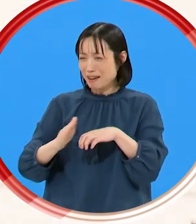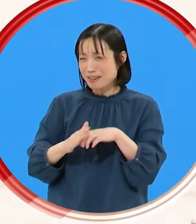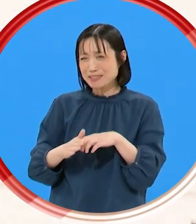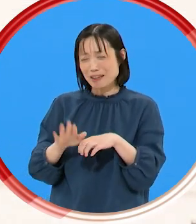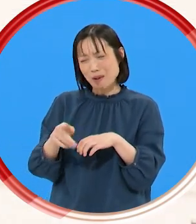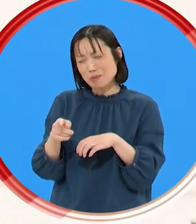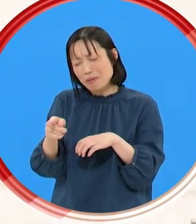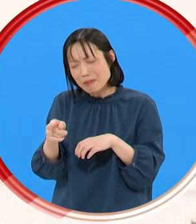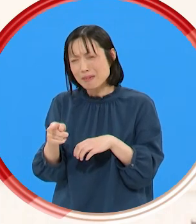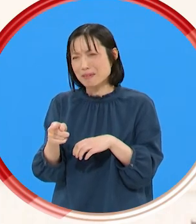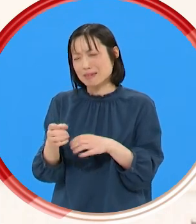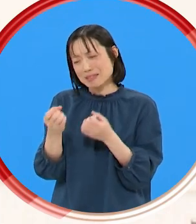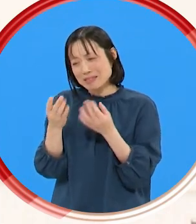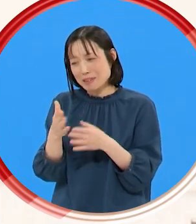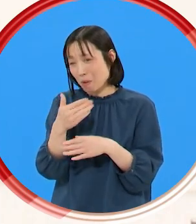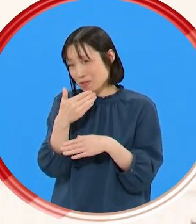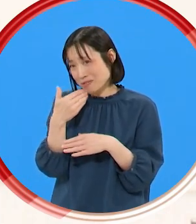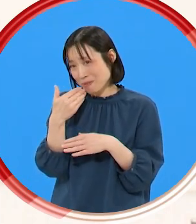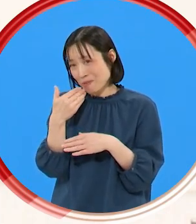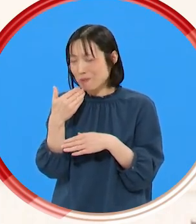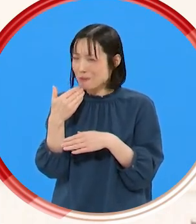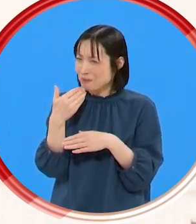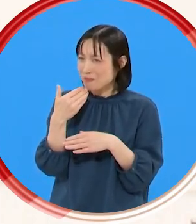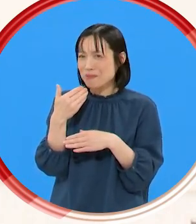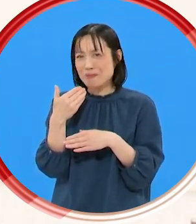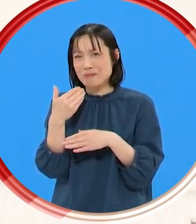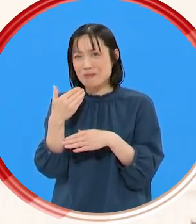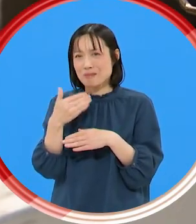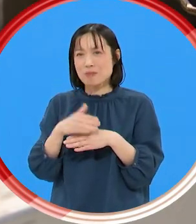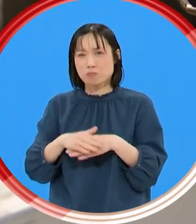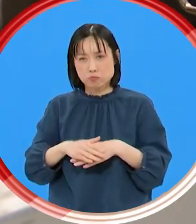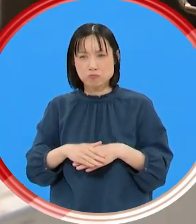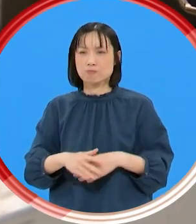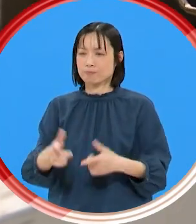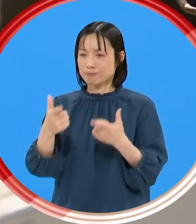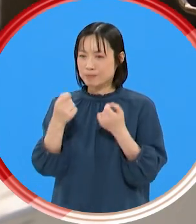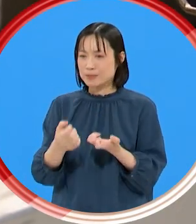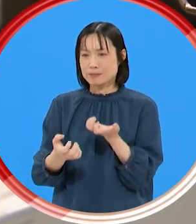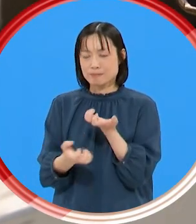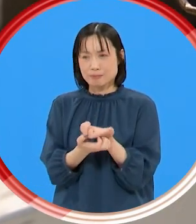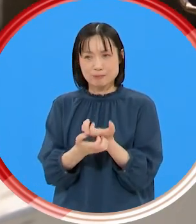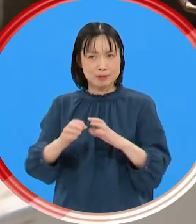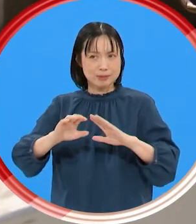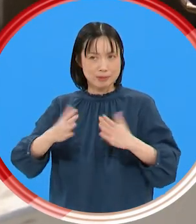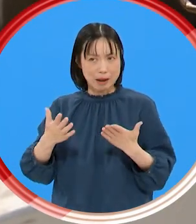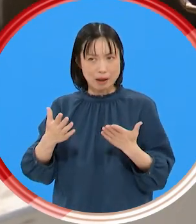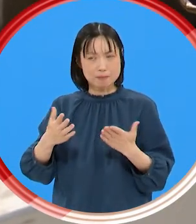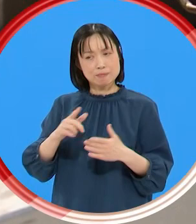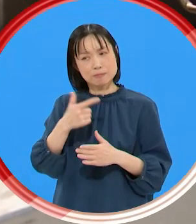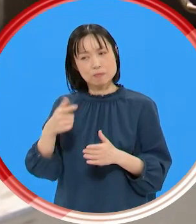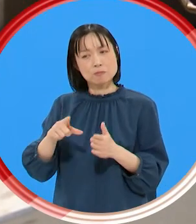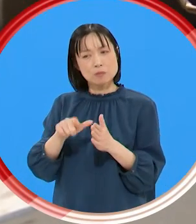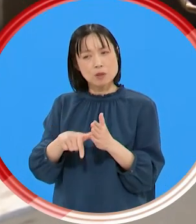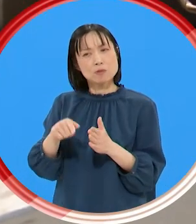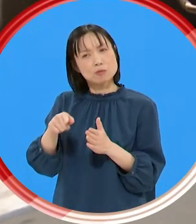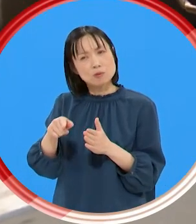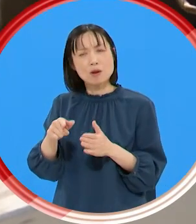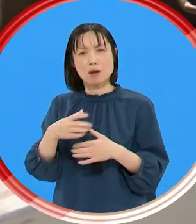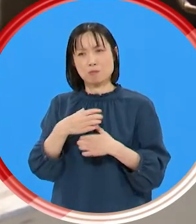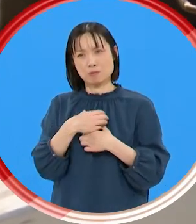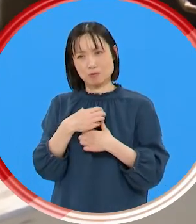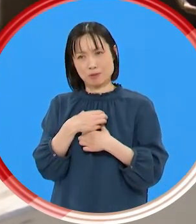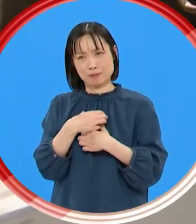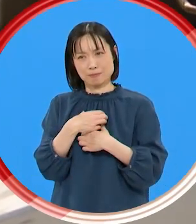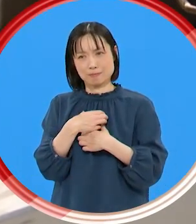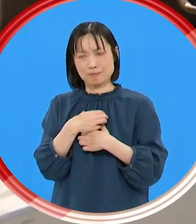ューにあることもありますよね。新鮮で美味しそうですけどね。 先ほどもお話ししましたが、ちゃんと火が通っていなかったり